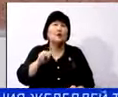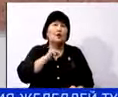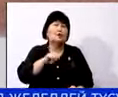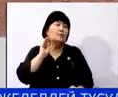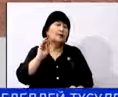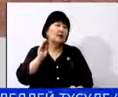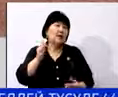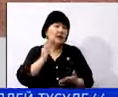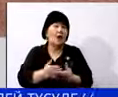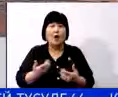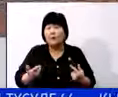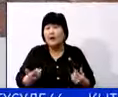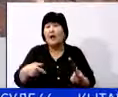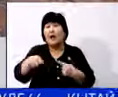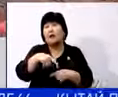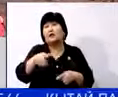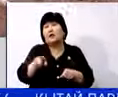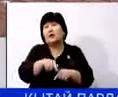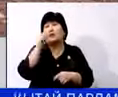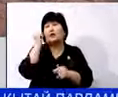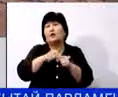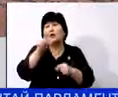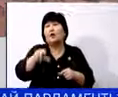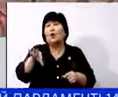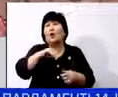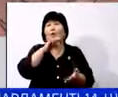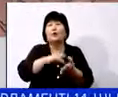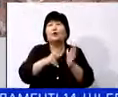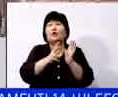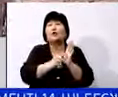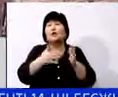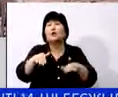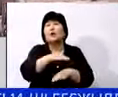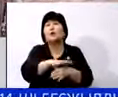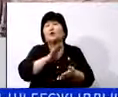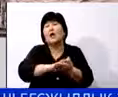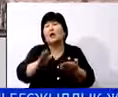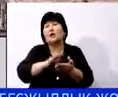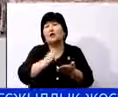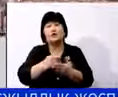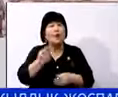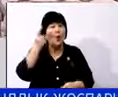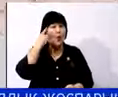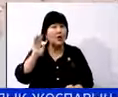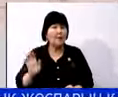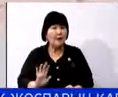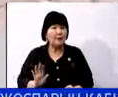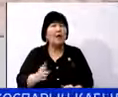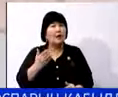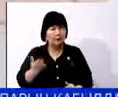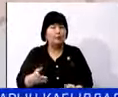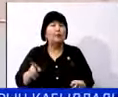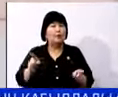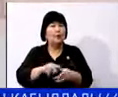сын айтамыз. Бірақ айналдырған 140 жұмысшы облыс орталығындағы 800-ден астам көшені тазалап жүрген ойламаймыз да. Дегенмен олар